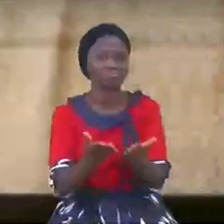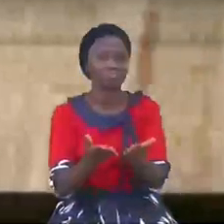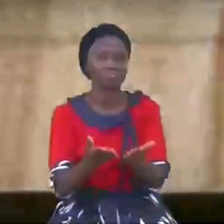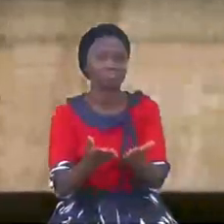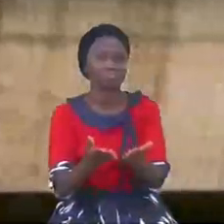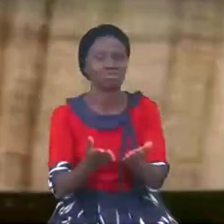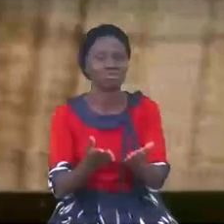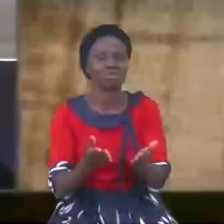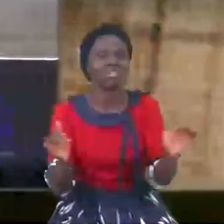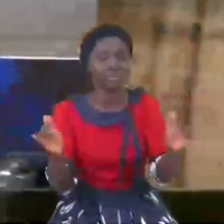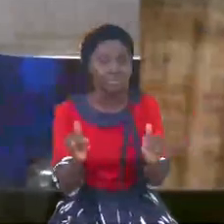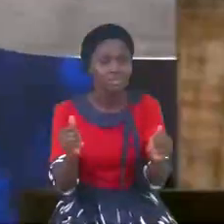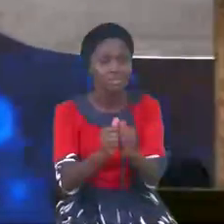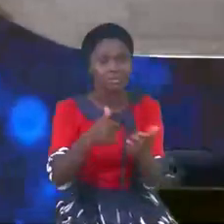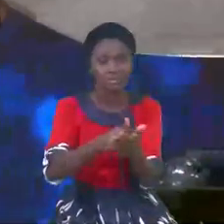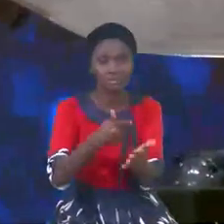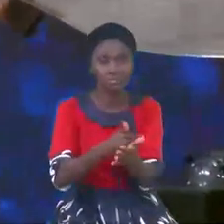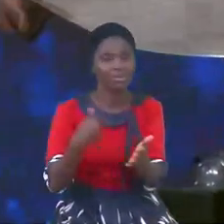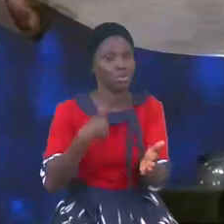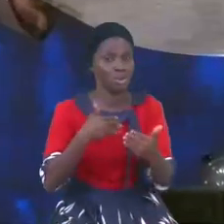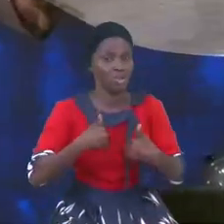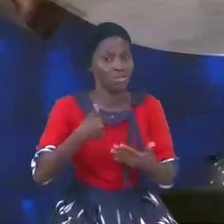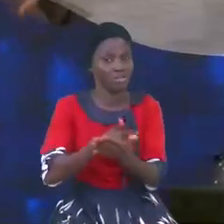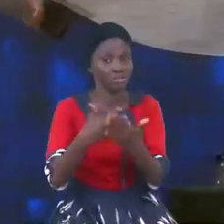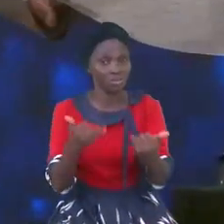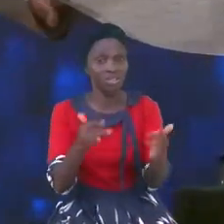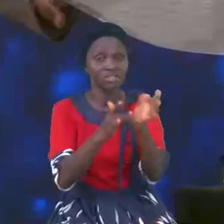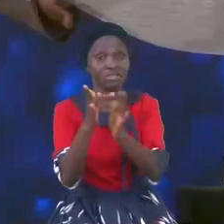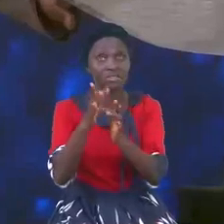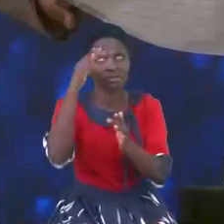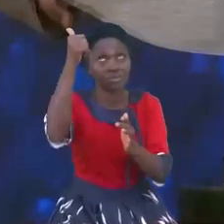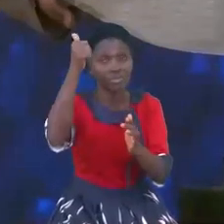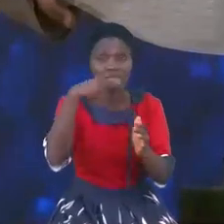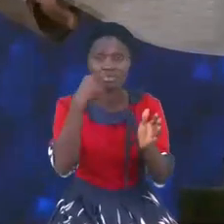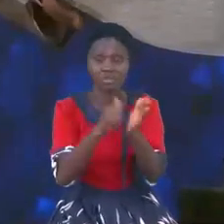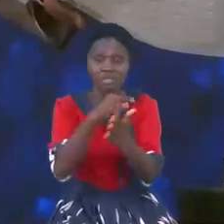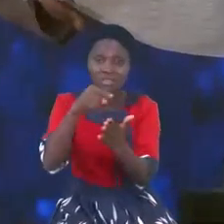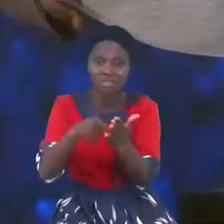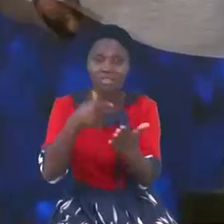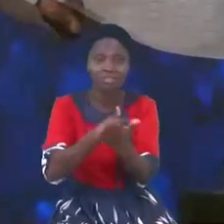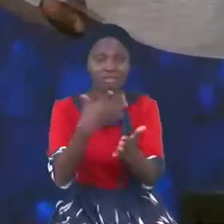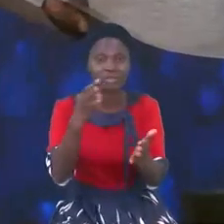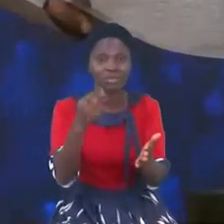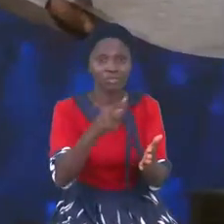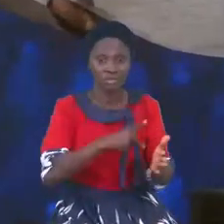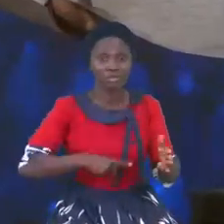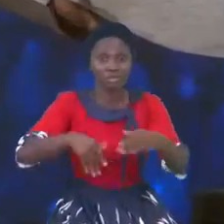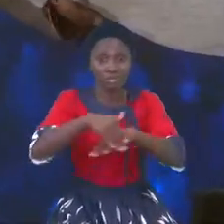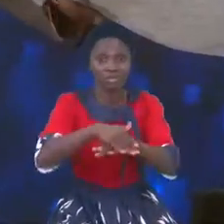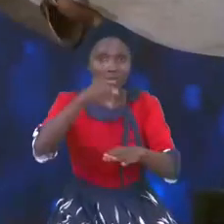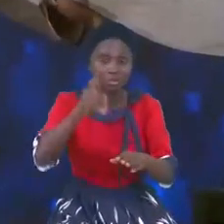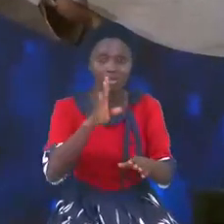l'évangile maintenant, Jésus a dit que cet évangile du royaume alors sera prêché dans le monde entier